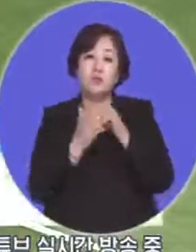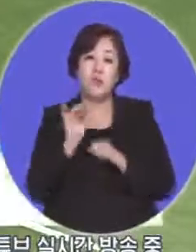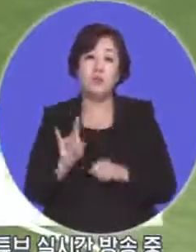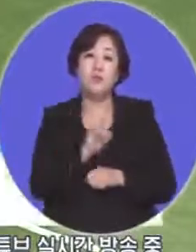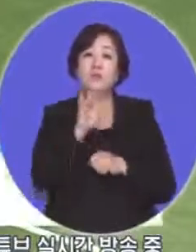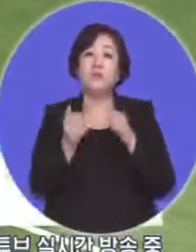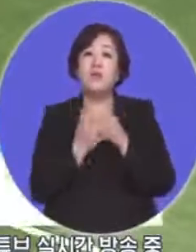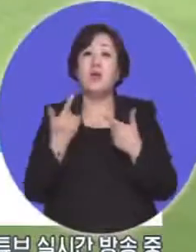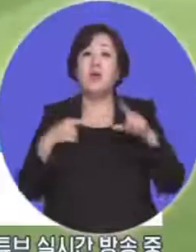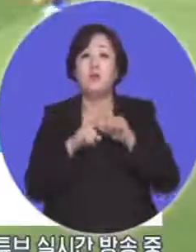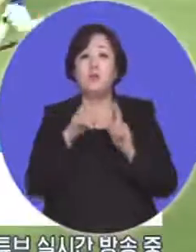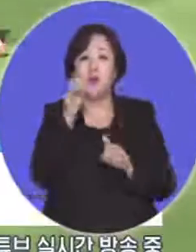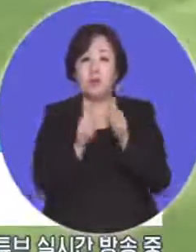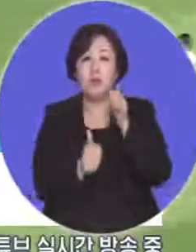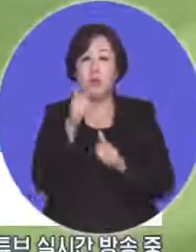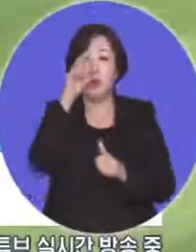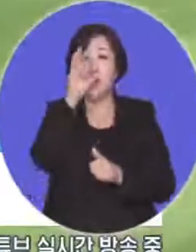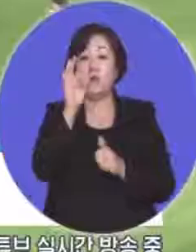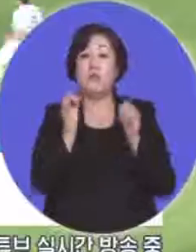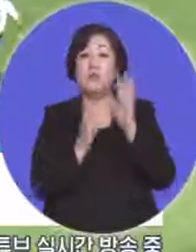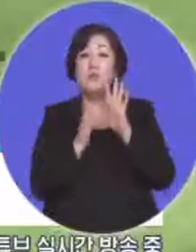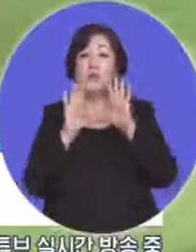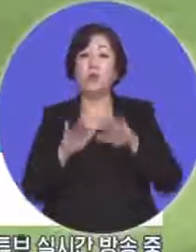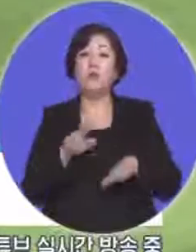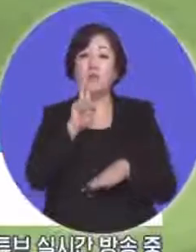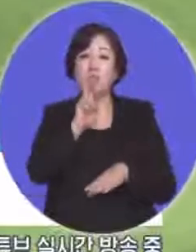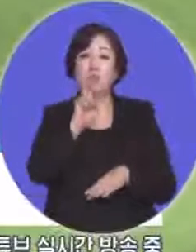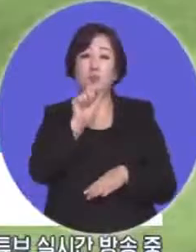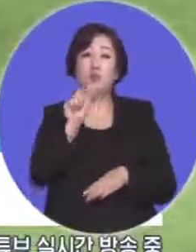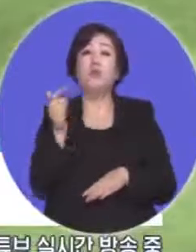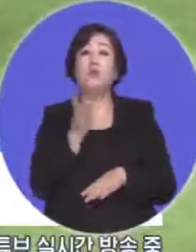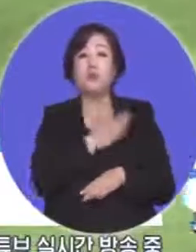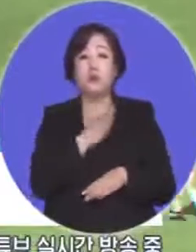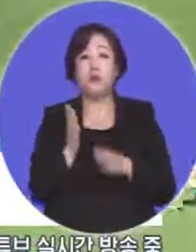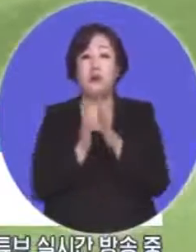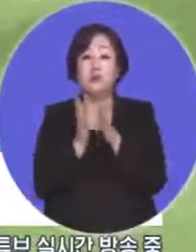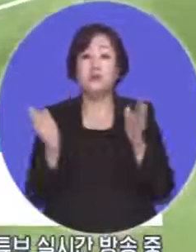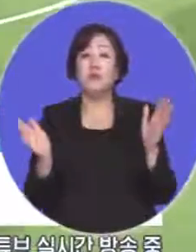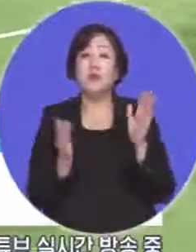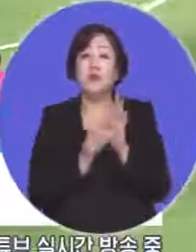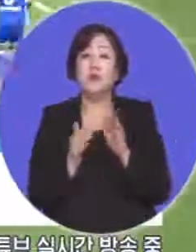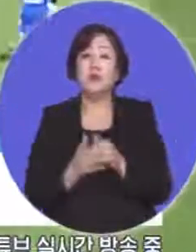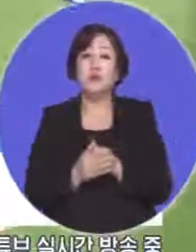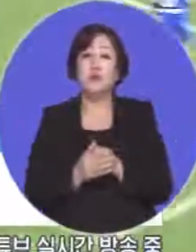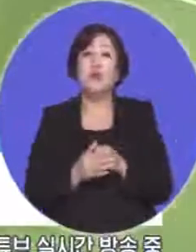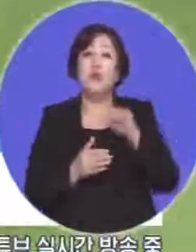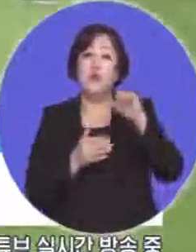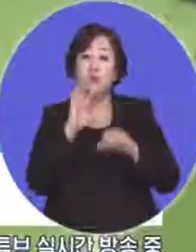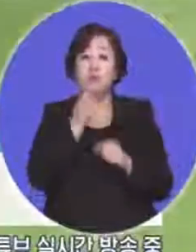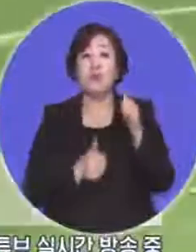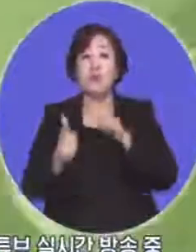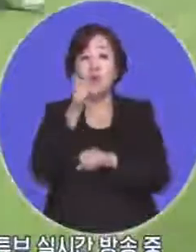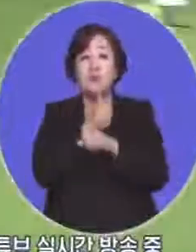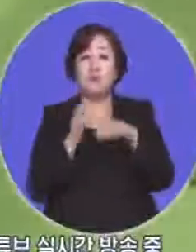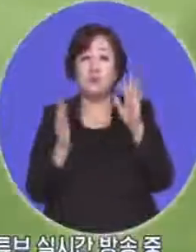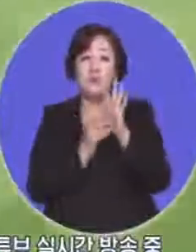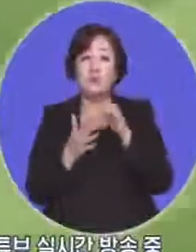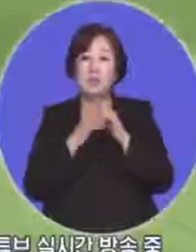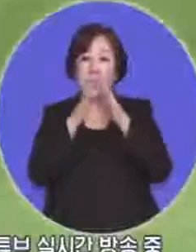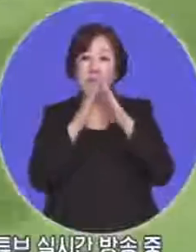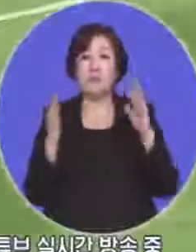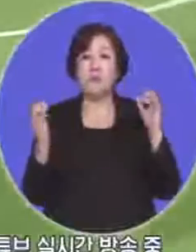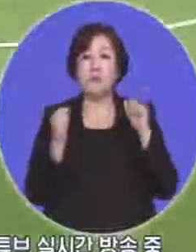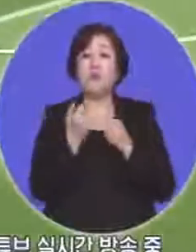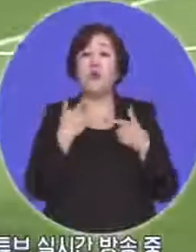현대의 홈 경기를 직관할 수 있는 건 오는 25일부터입니다. 시즌 우승을 다투고 있는 전북